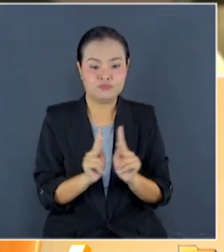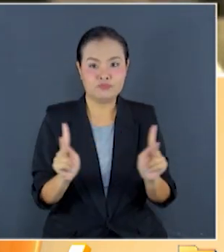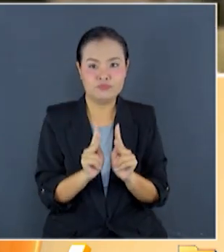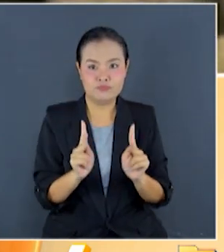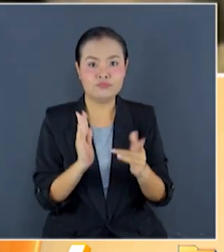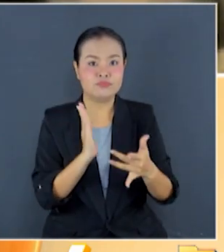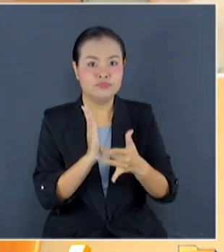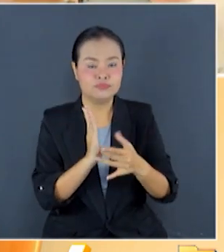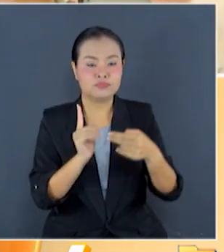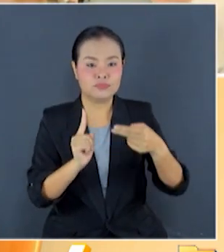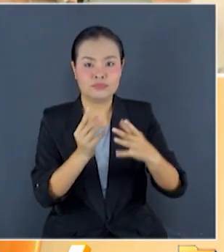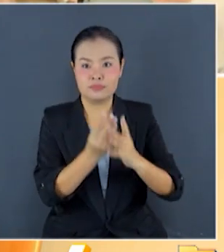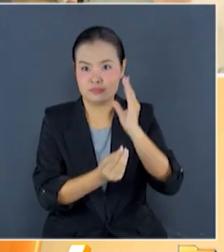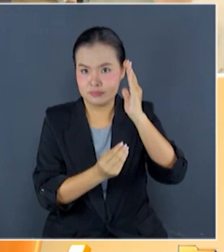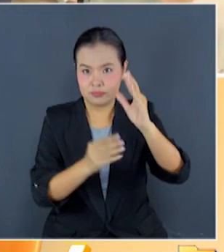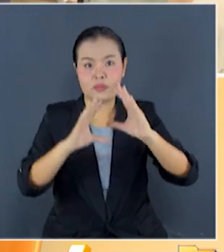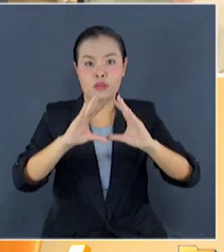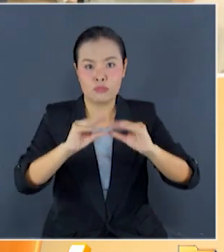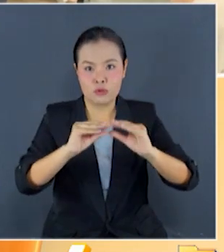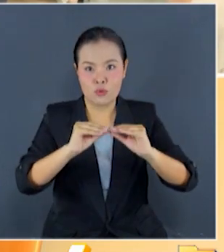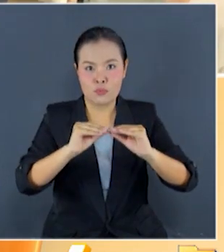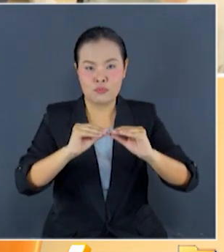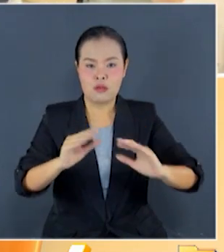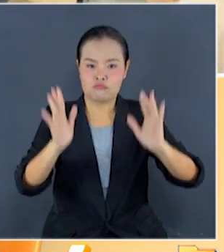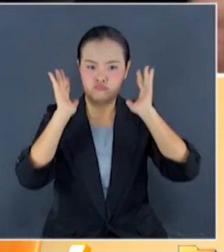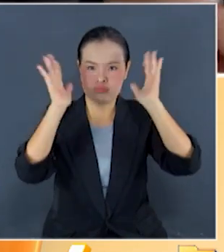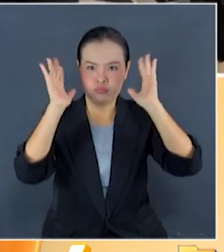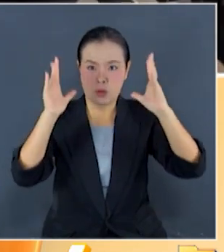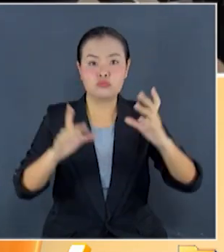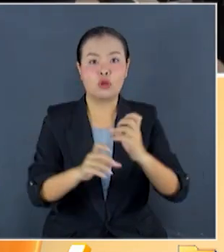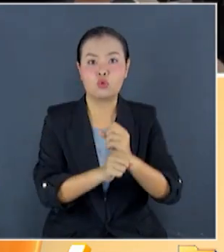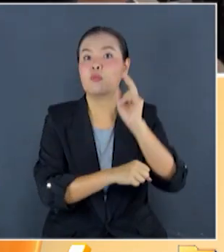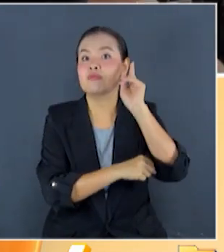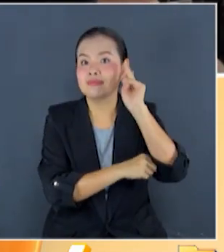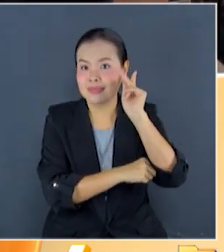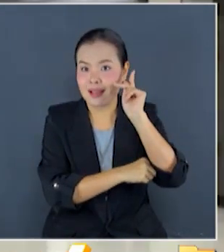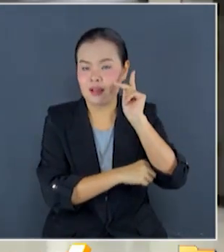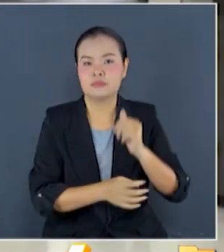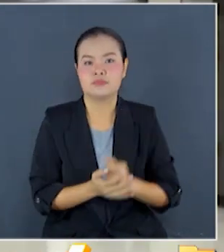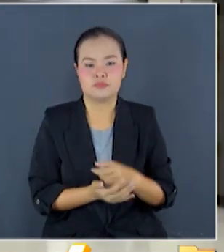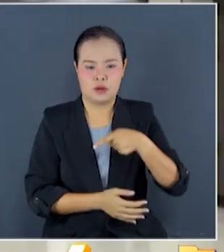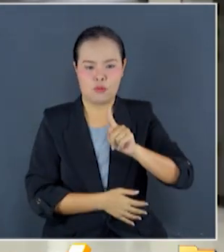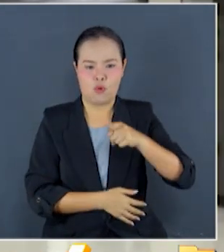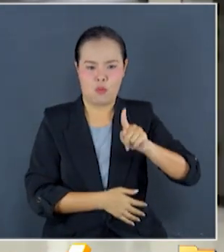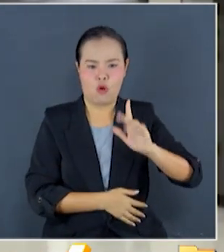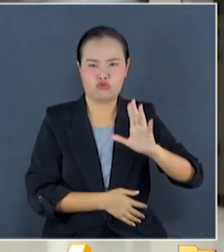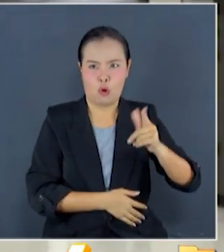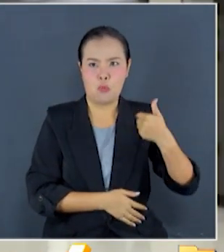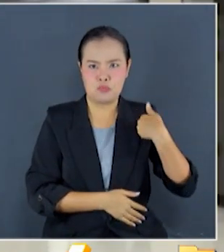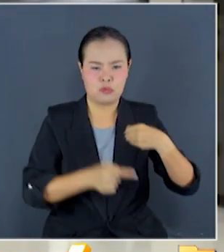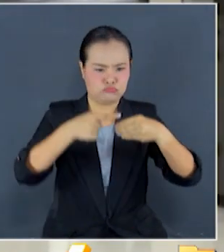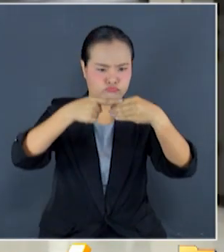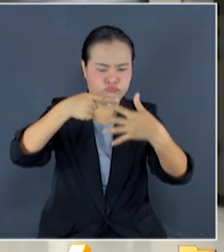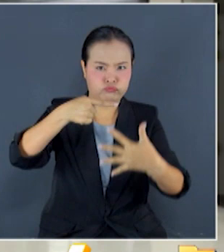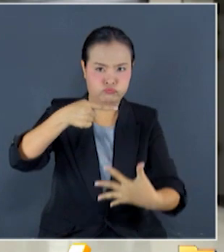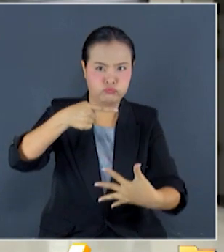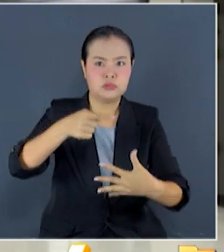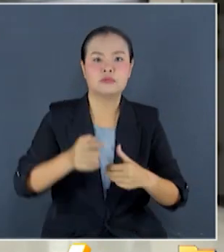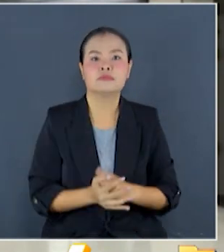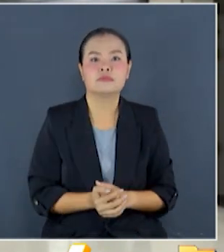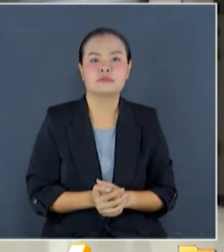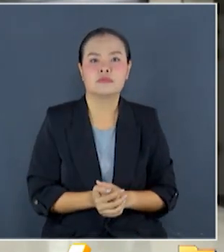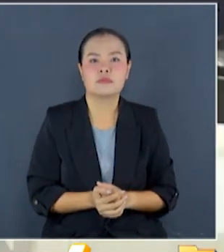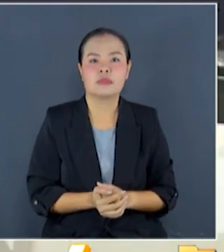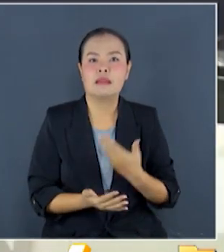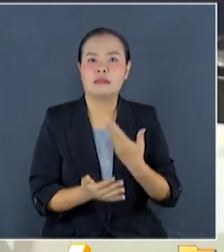ตอลวอลเล็ตชุดใหญ่ครับหลังจากนั้นก็จะมีการแถลงข่าวใหญ่ทีนี้อย่างที่บอกไปปปช.ก็มีหลายข้อหนึ่งในนั้นก็คือไ